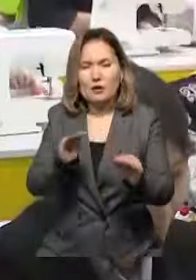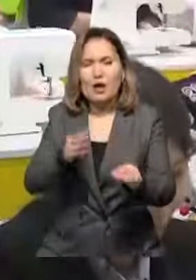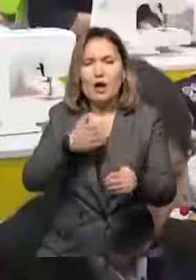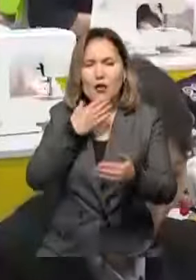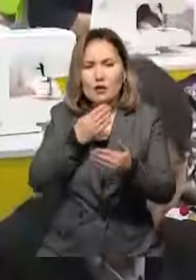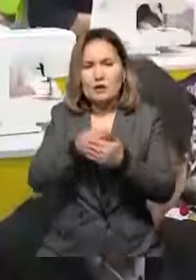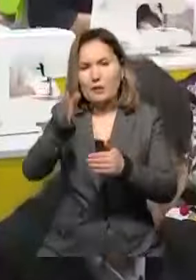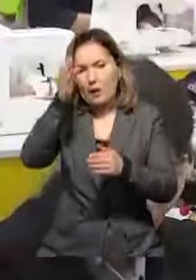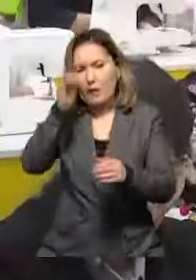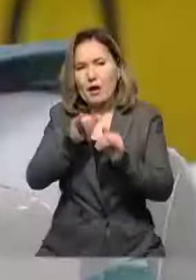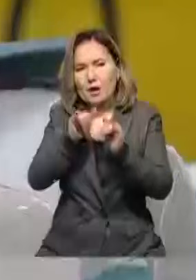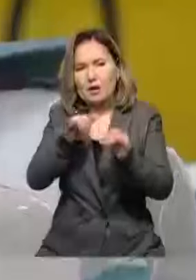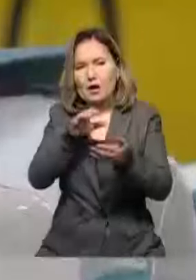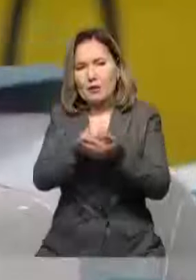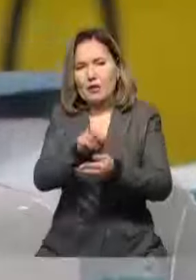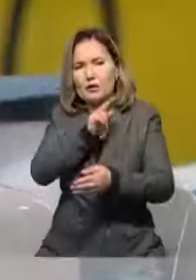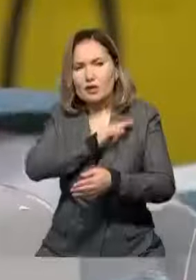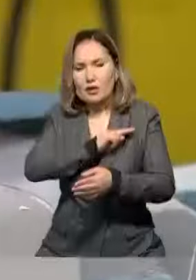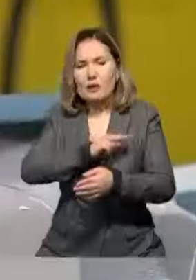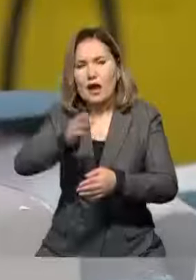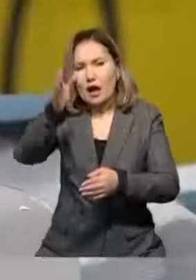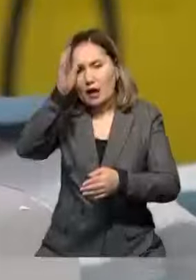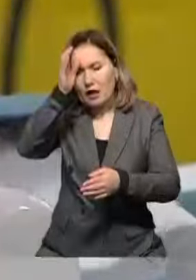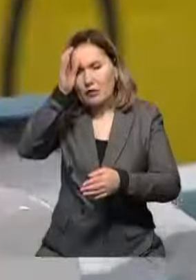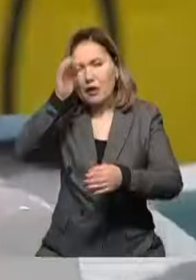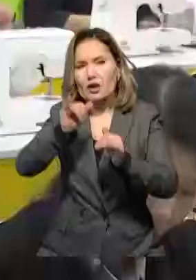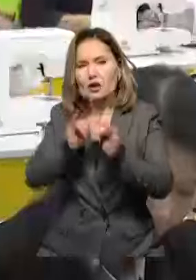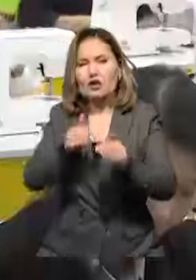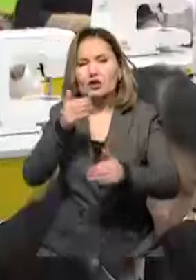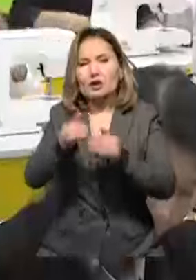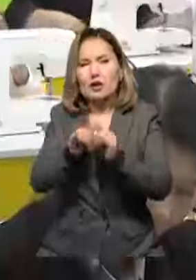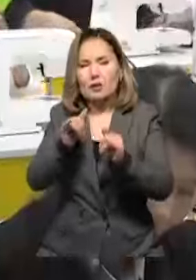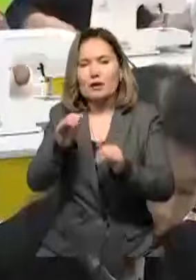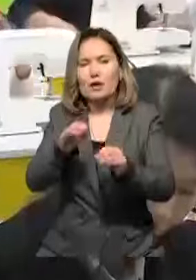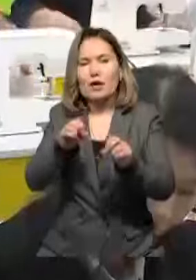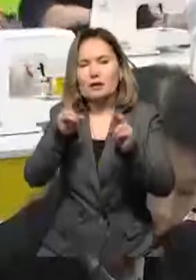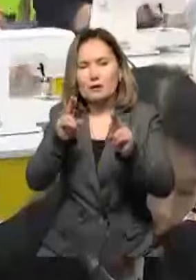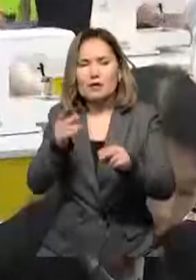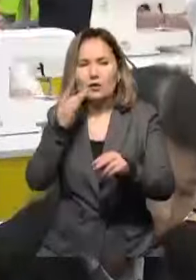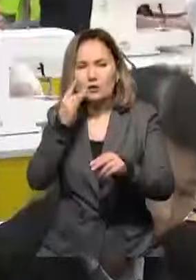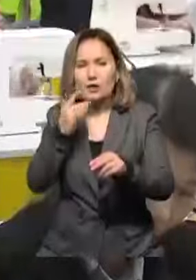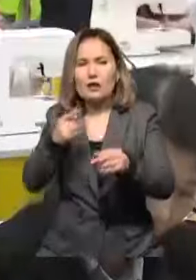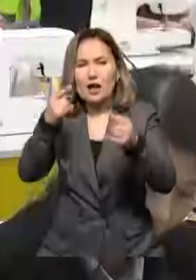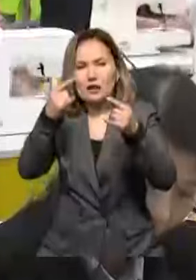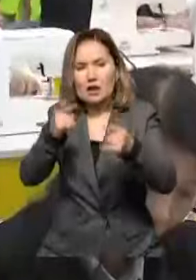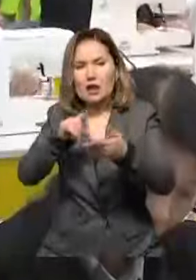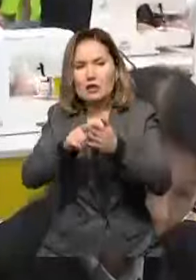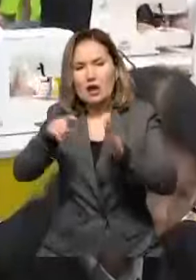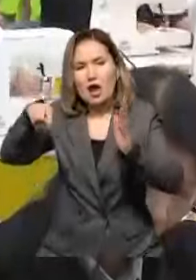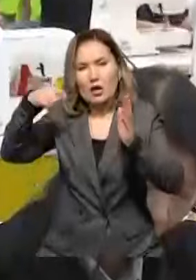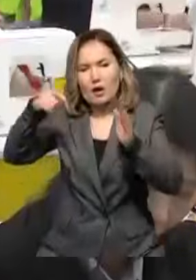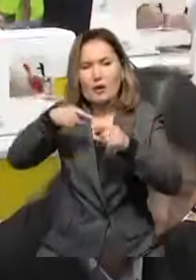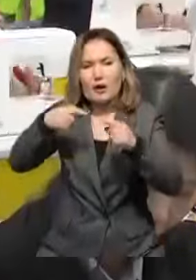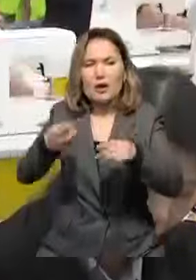өзіміздің білімімізді артырып қана қоймай, өзіміздің ғылыми білімімізді де жетілдіре аламыз. Телестудияға барып, өзіміз қызығатын бейне суреттер,